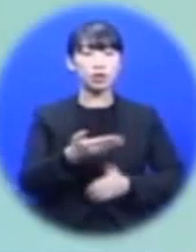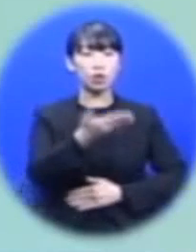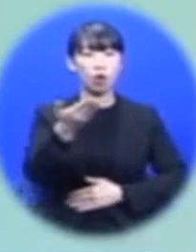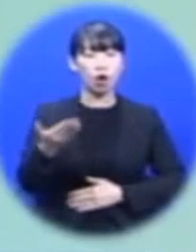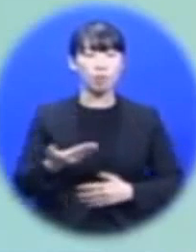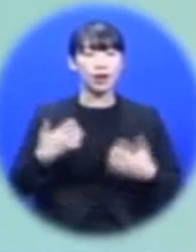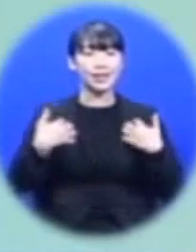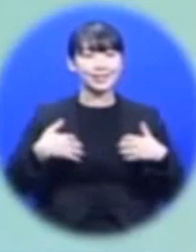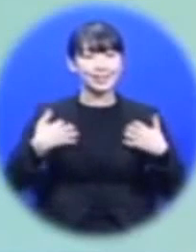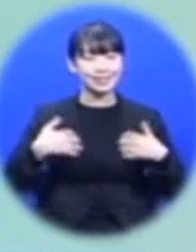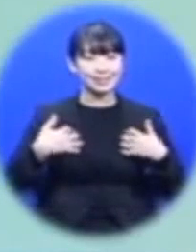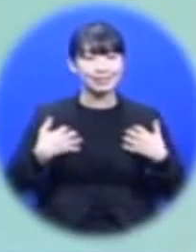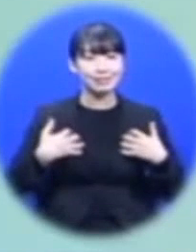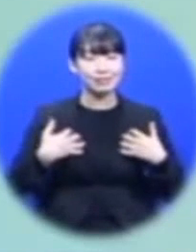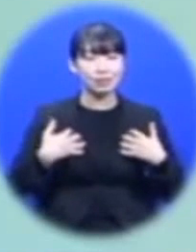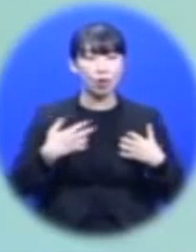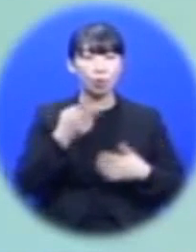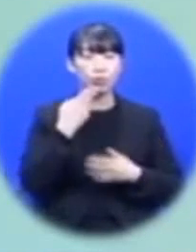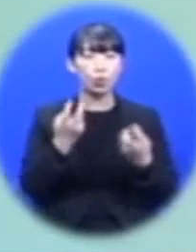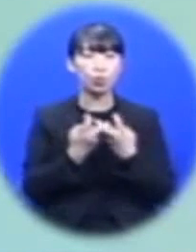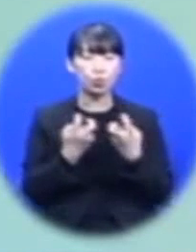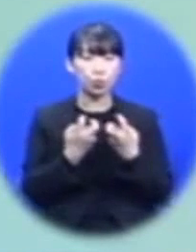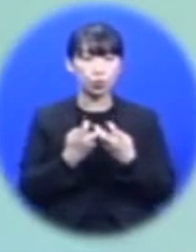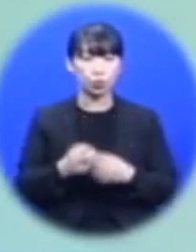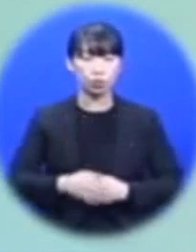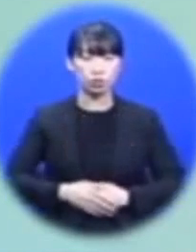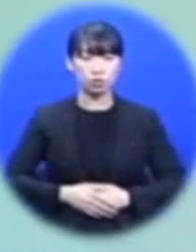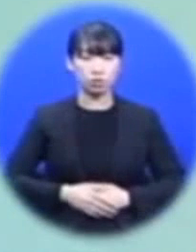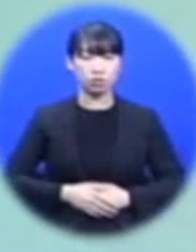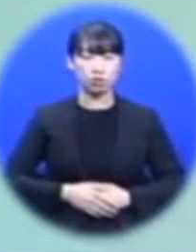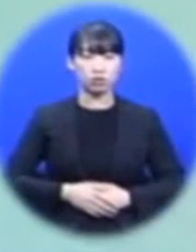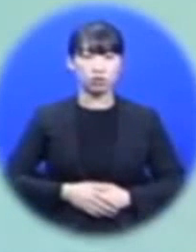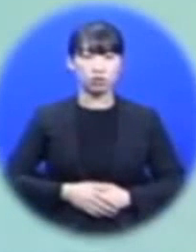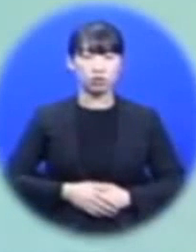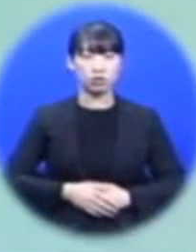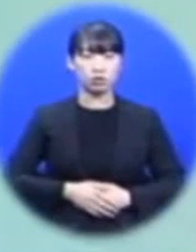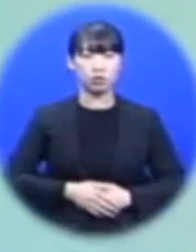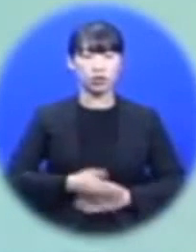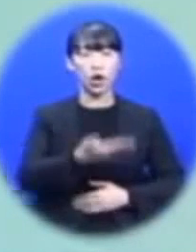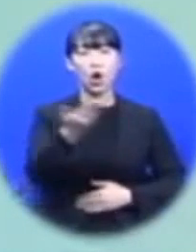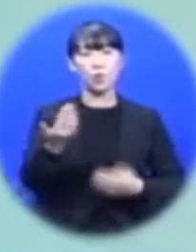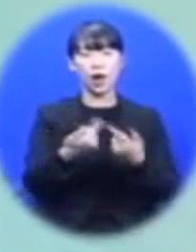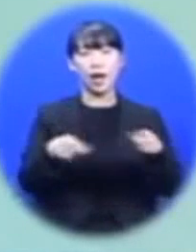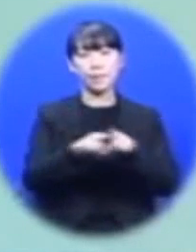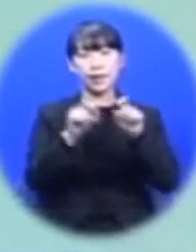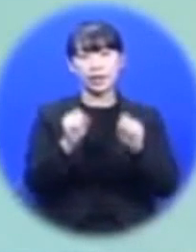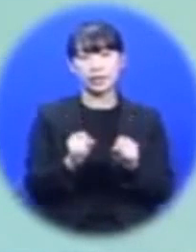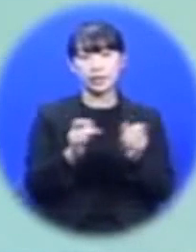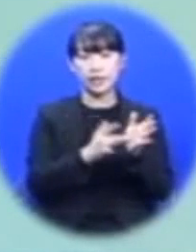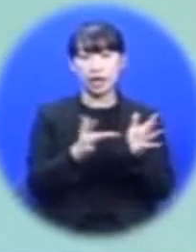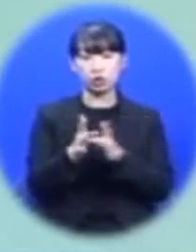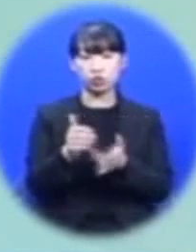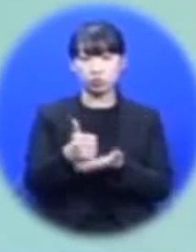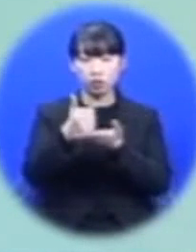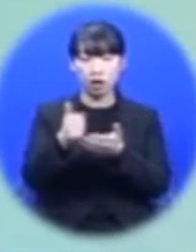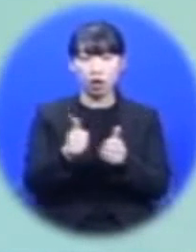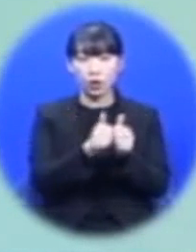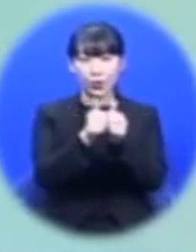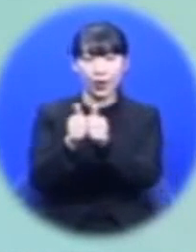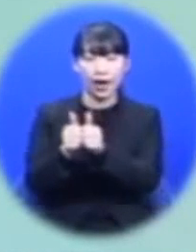재미로 사실 거예요 여러분과 함께 계시는 예수님과 동행하는 눈이 열리지